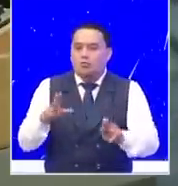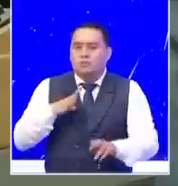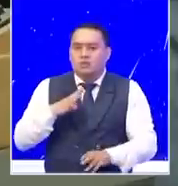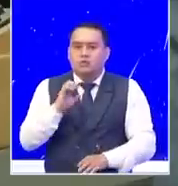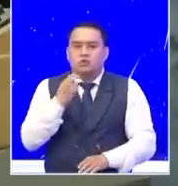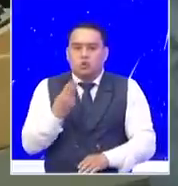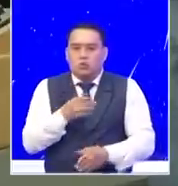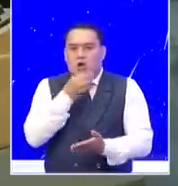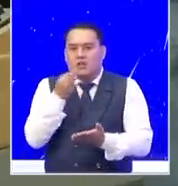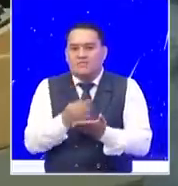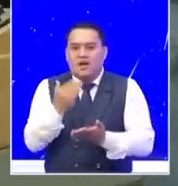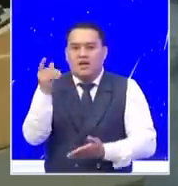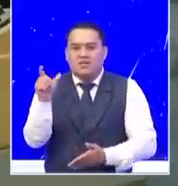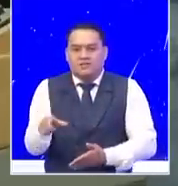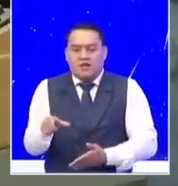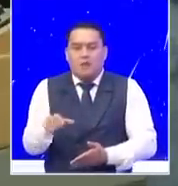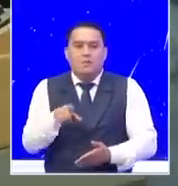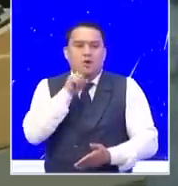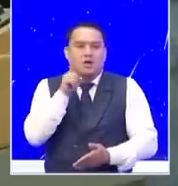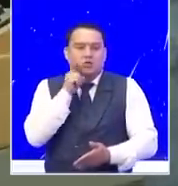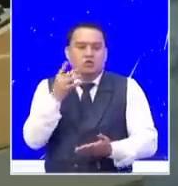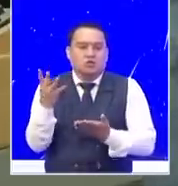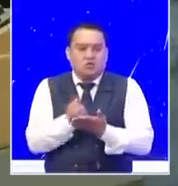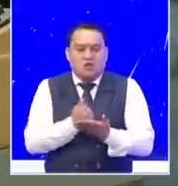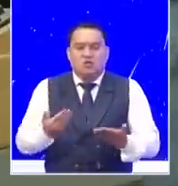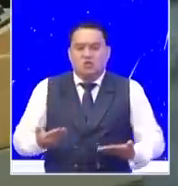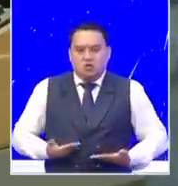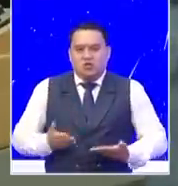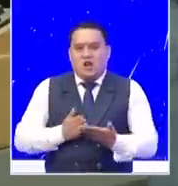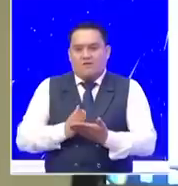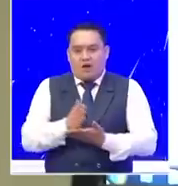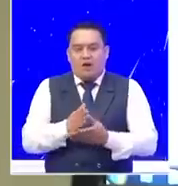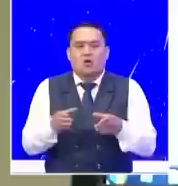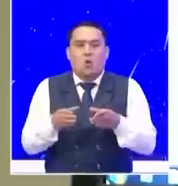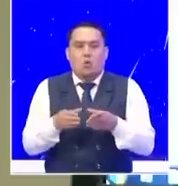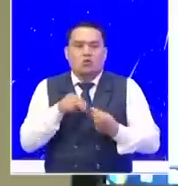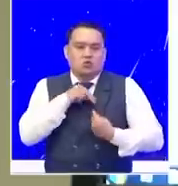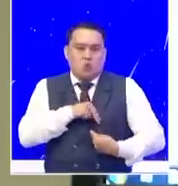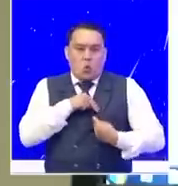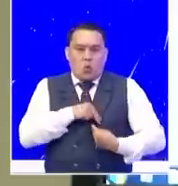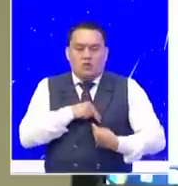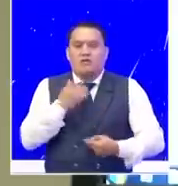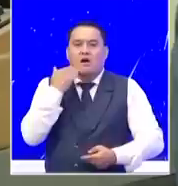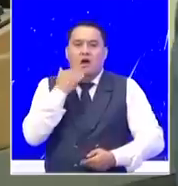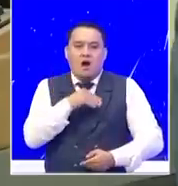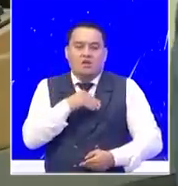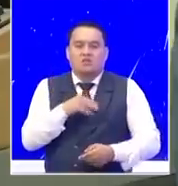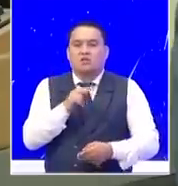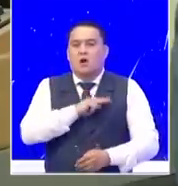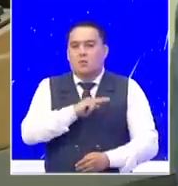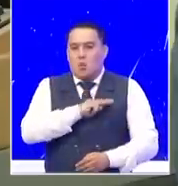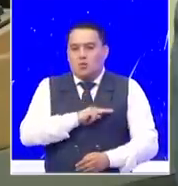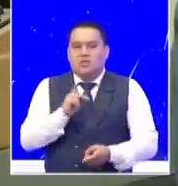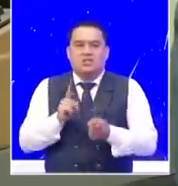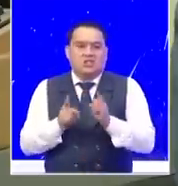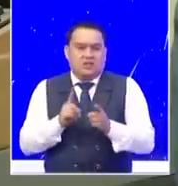социально ответственными и дать молодежи найти свой жизненный путь. Весь коллектив неустанно трудится над качеством продукции.